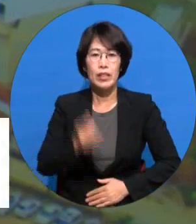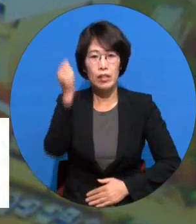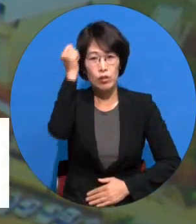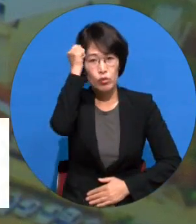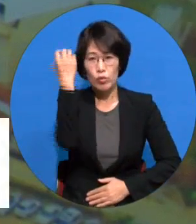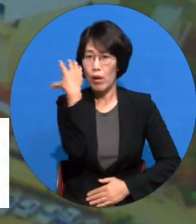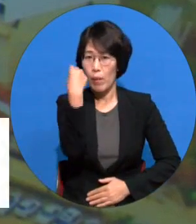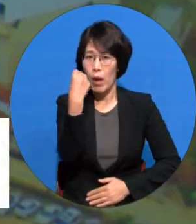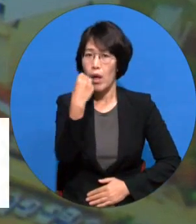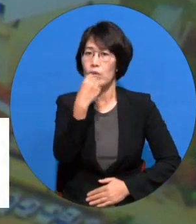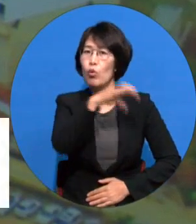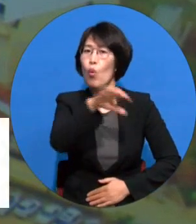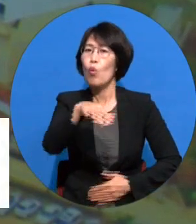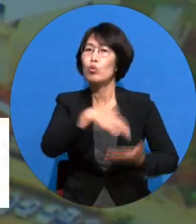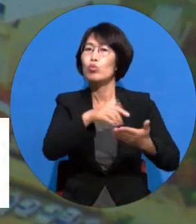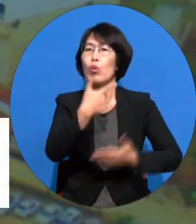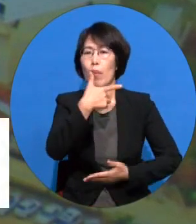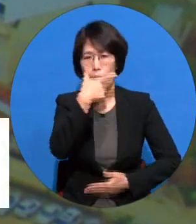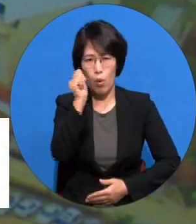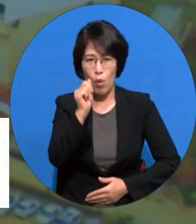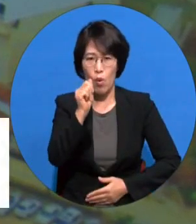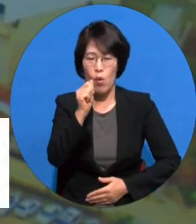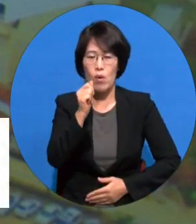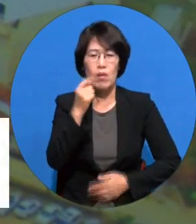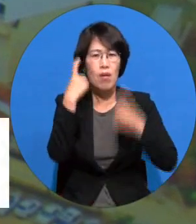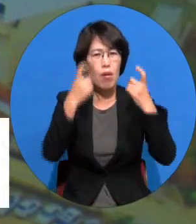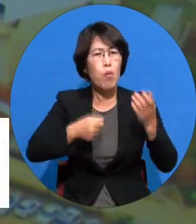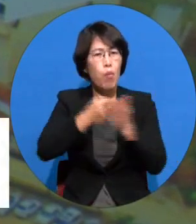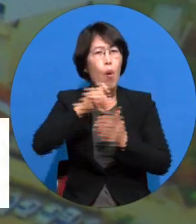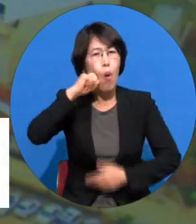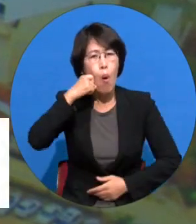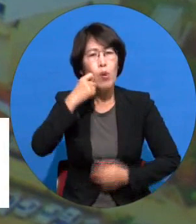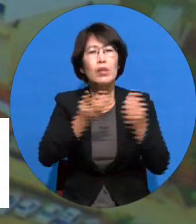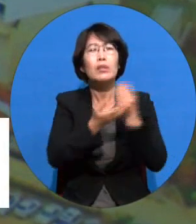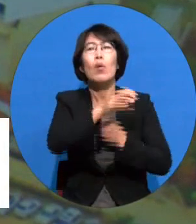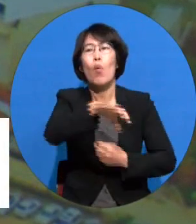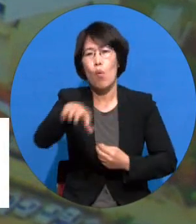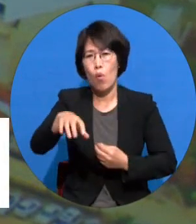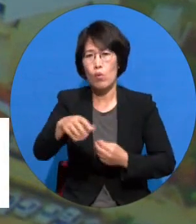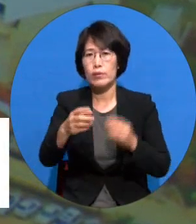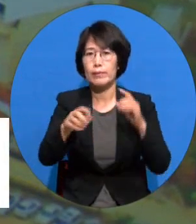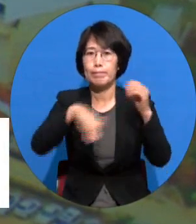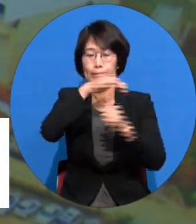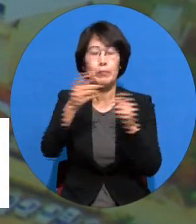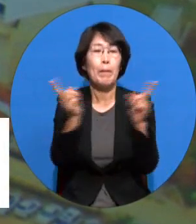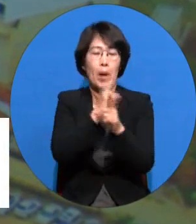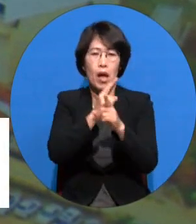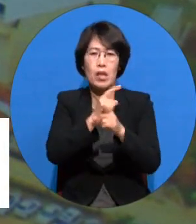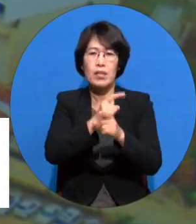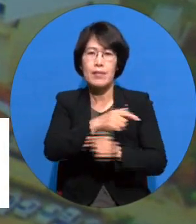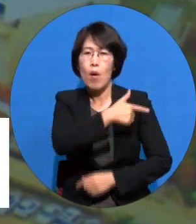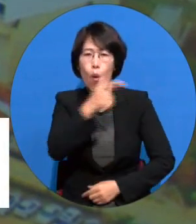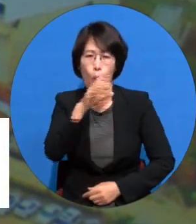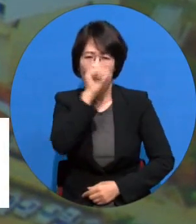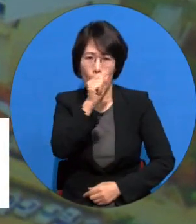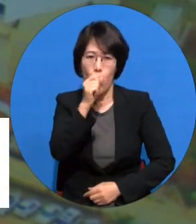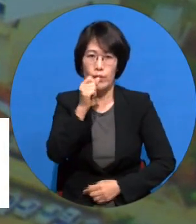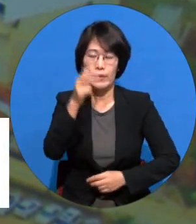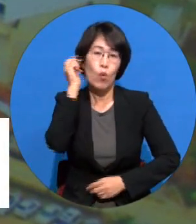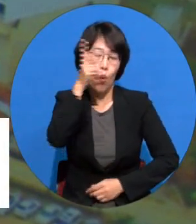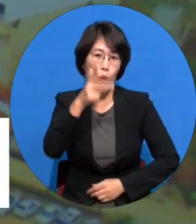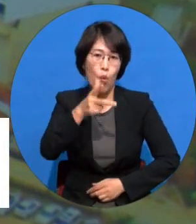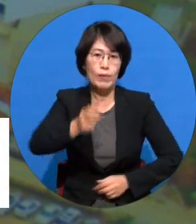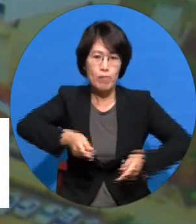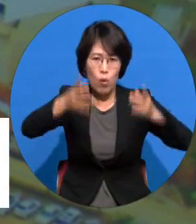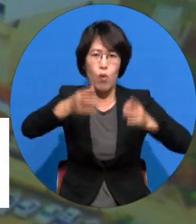숙박 시설이 부족해 엄두를 내기 어려웠던 섬 여행 지도가 달라지고 있습니다. 대규모의 고급 숙박 시설이 속속